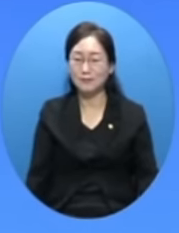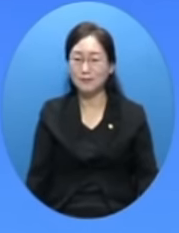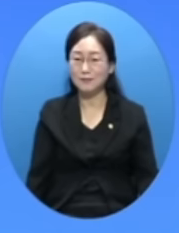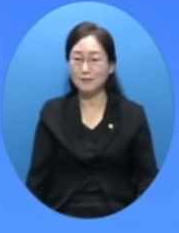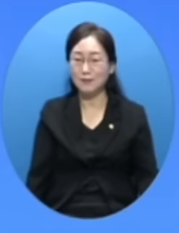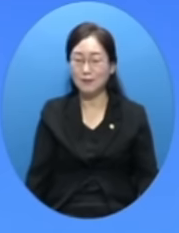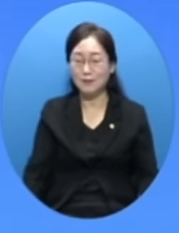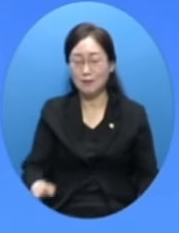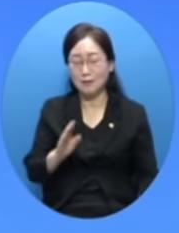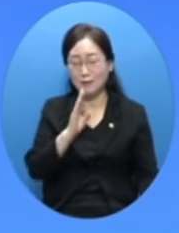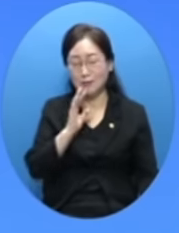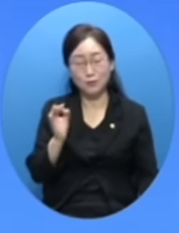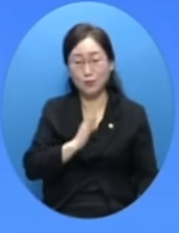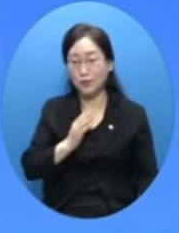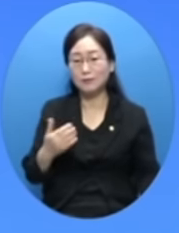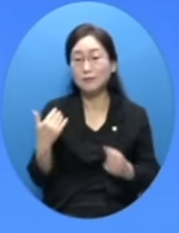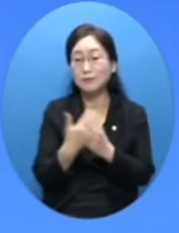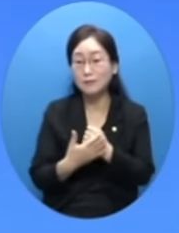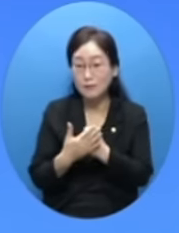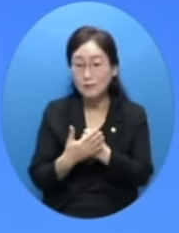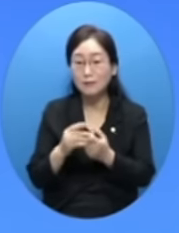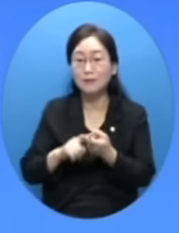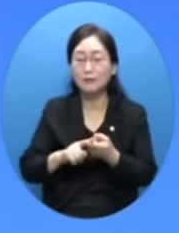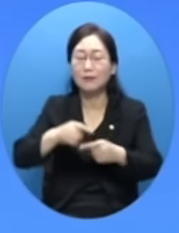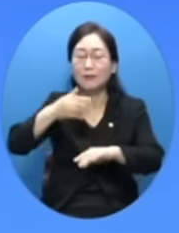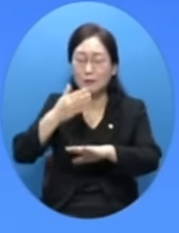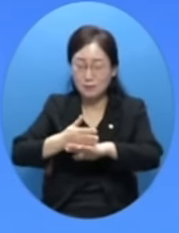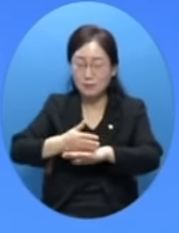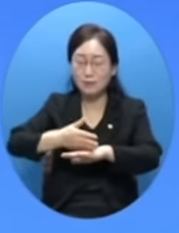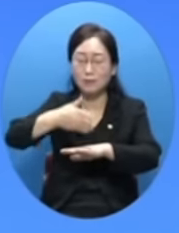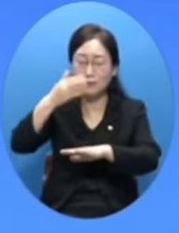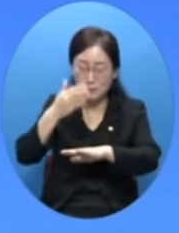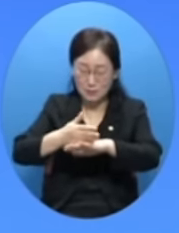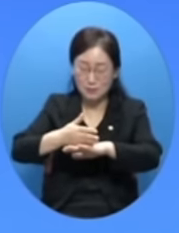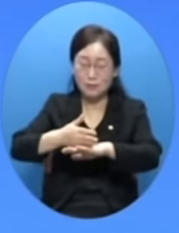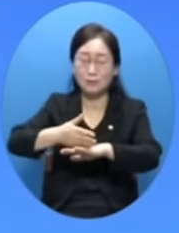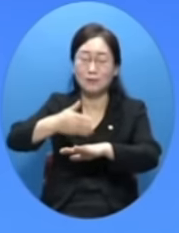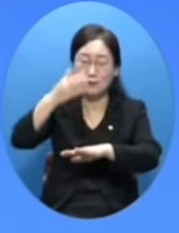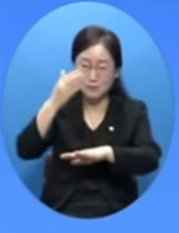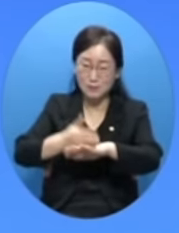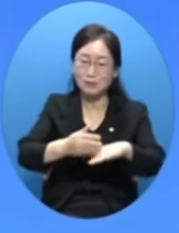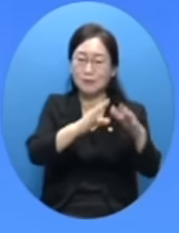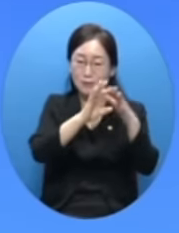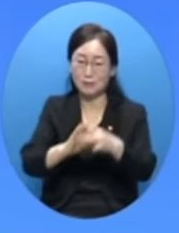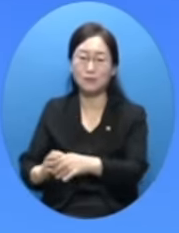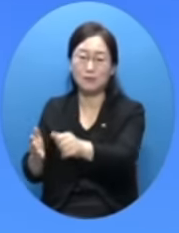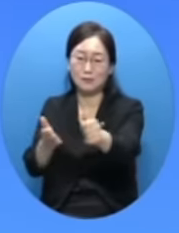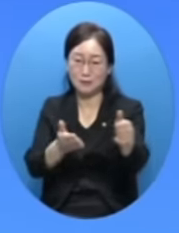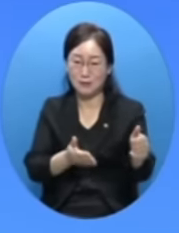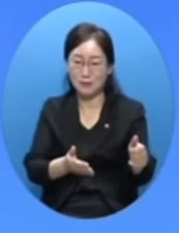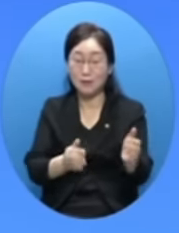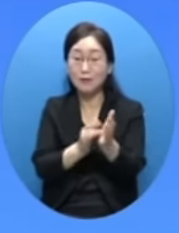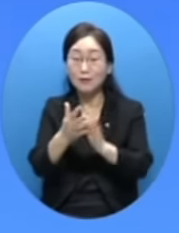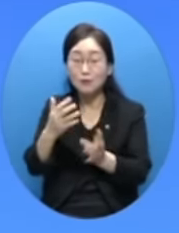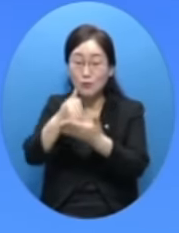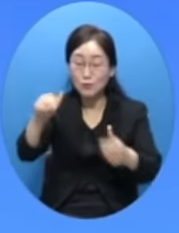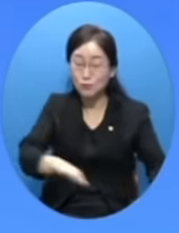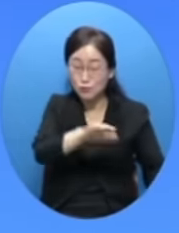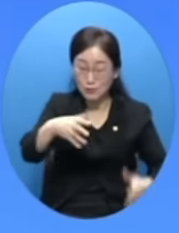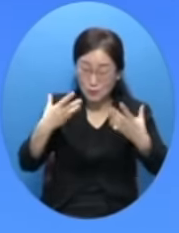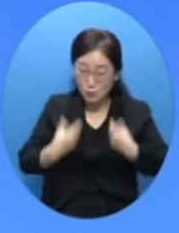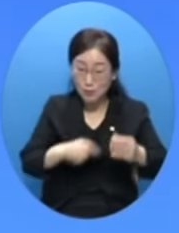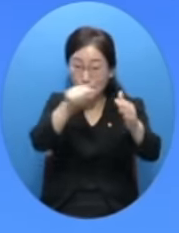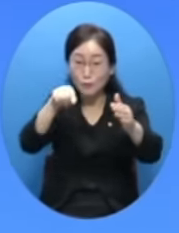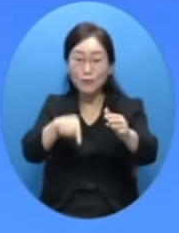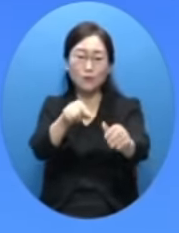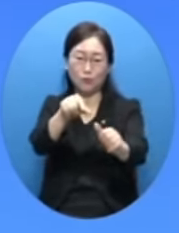이 같은 놀라운 은혜에 대해서 우리는 감사하고 또 감사하고 감사해야 되는 것입니다. 예수님 우리를 모든 절망에서